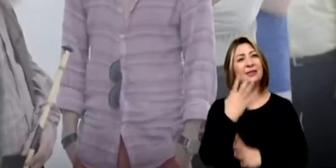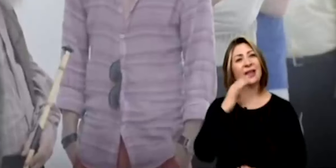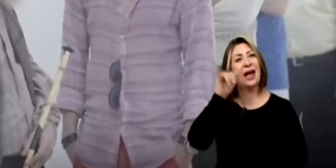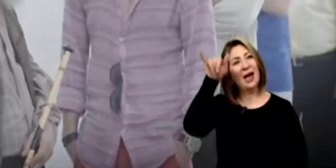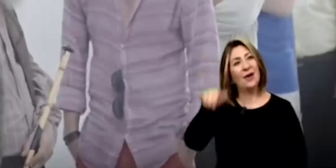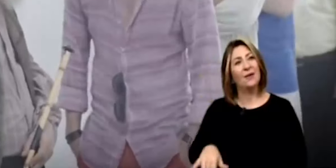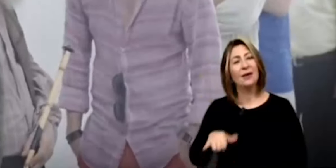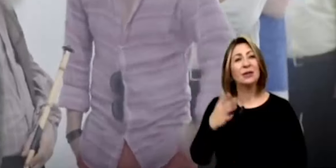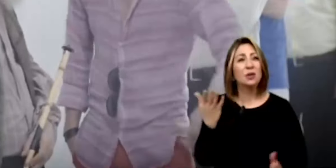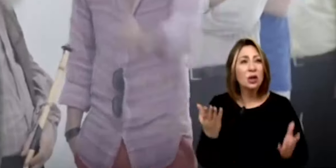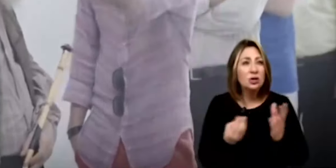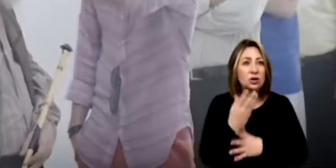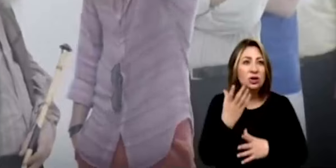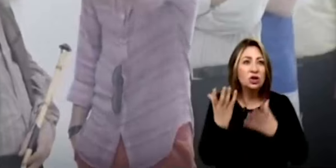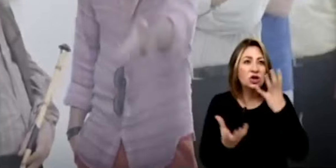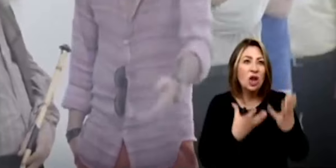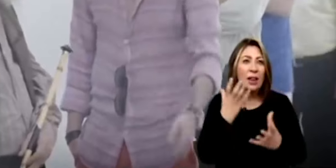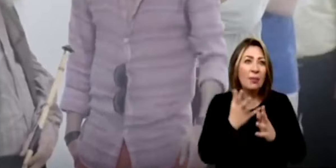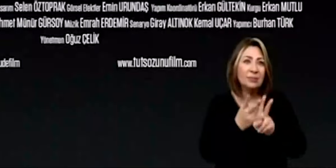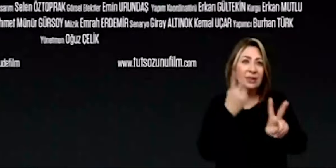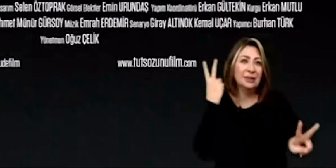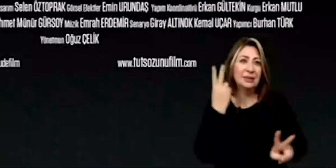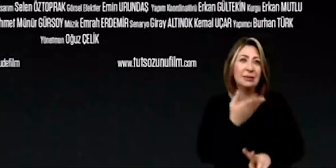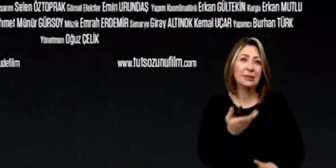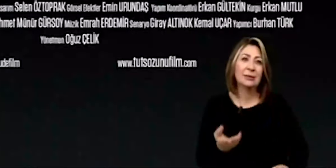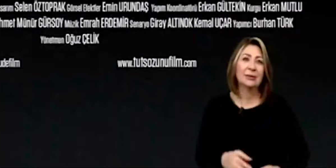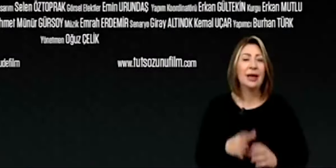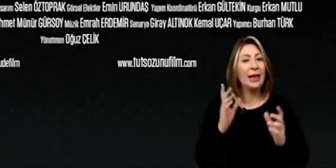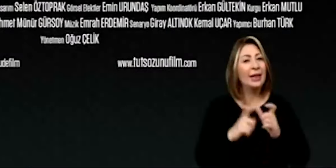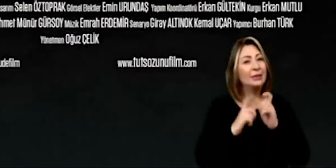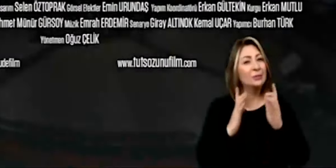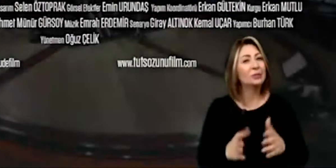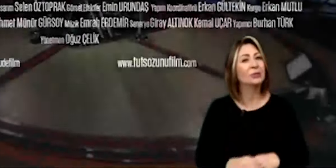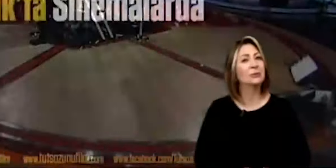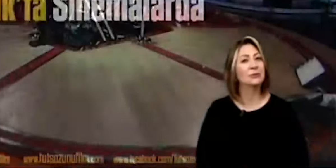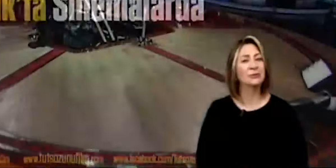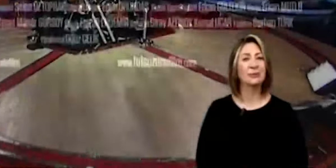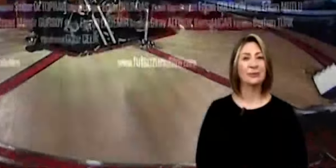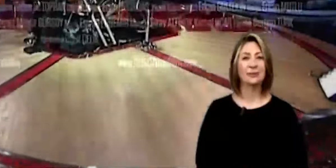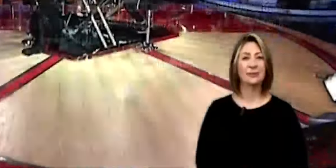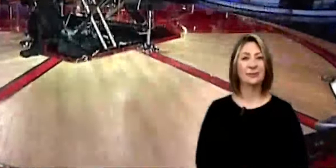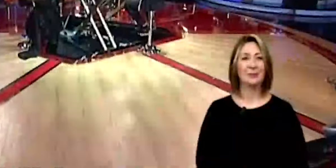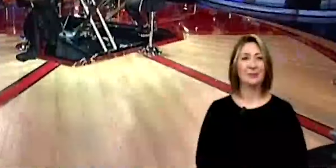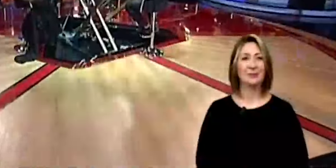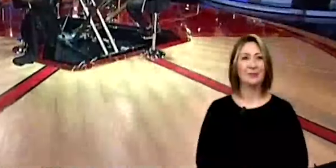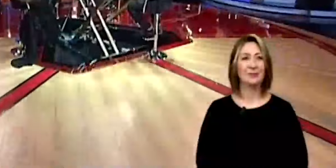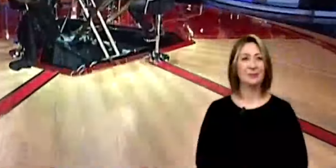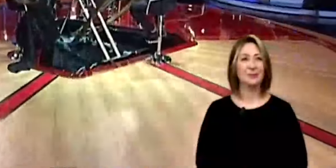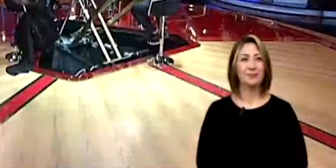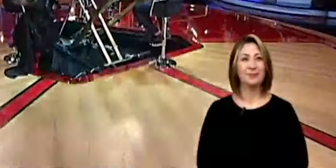dek subay. Ya nereye çıkacak dedi. Cehennem sırası, cehennem çıktı işte. Hadi geçmiş olsun. Sağ ol, sağ ol.